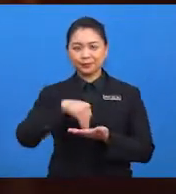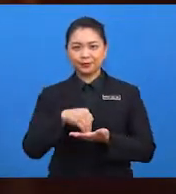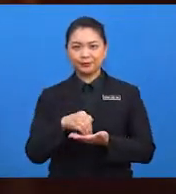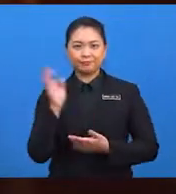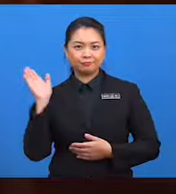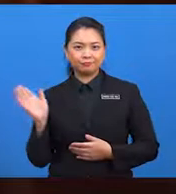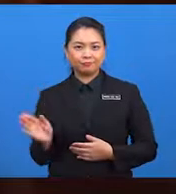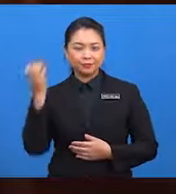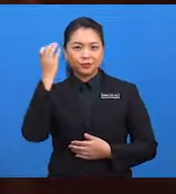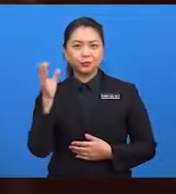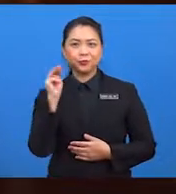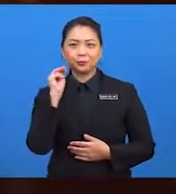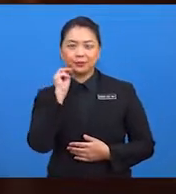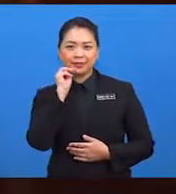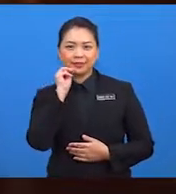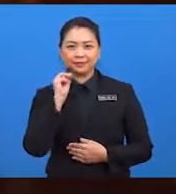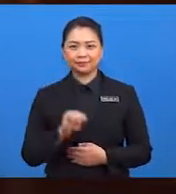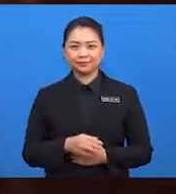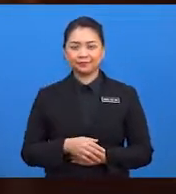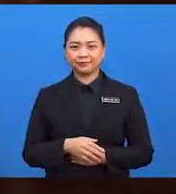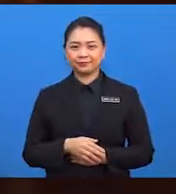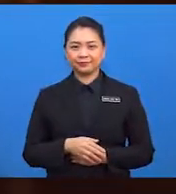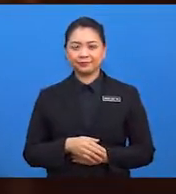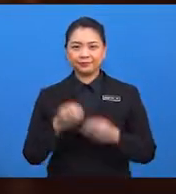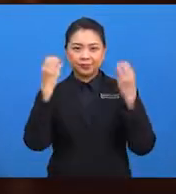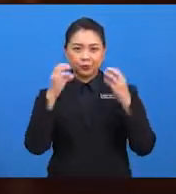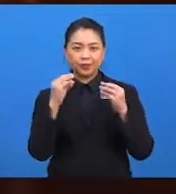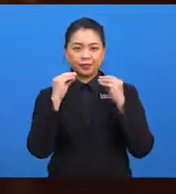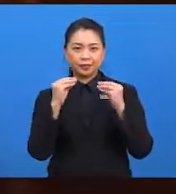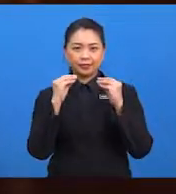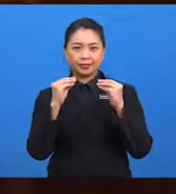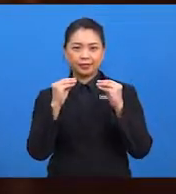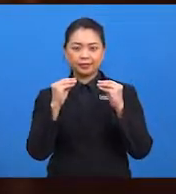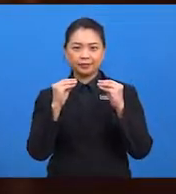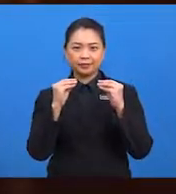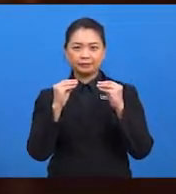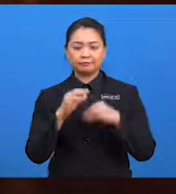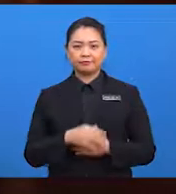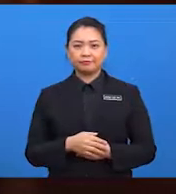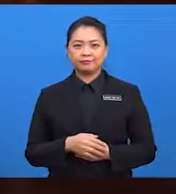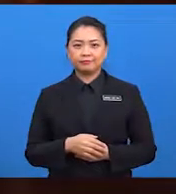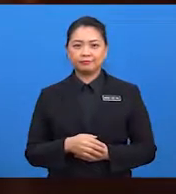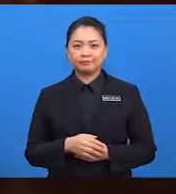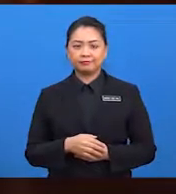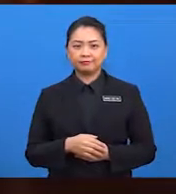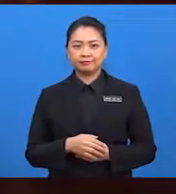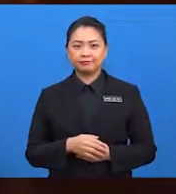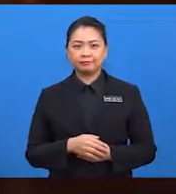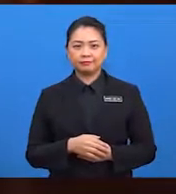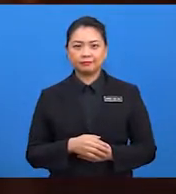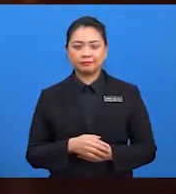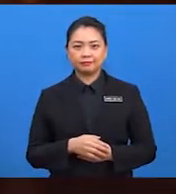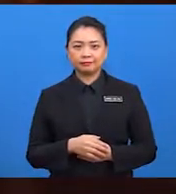Saya Cikgu Marlina binti Muhammad. Cikgu mengajar di SMK Putrajaya Presin 18-1